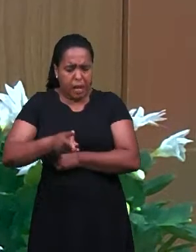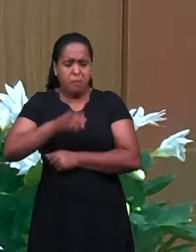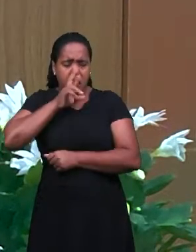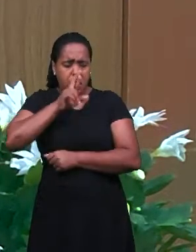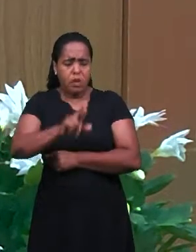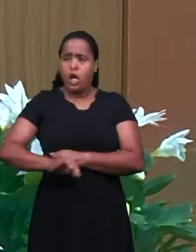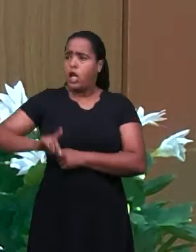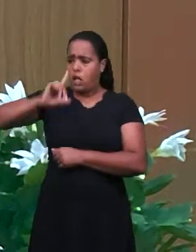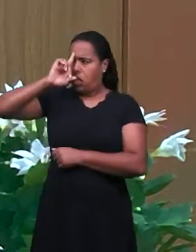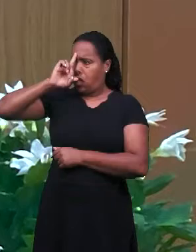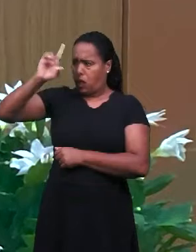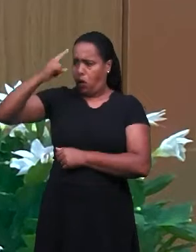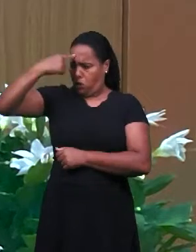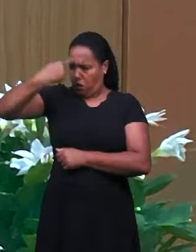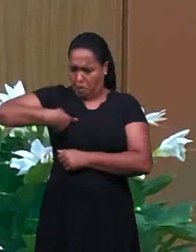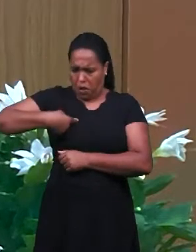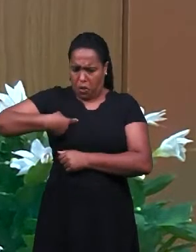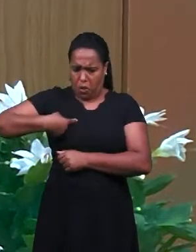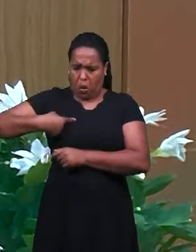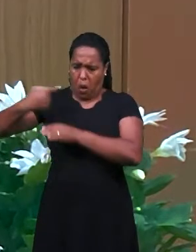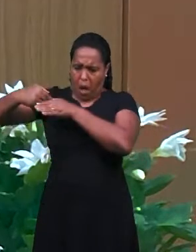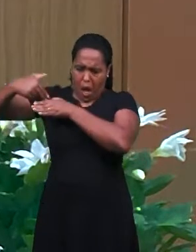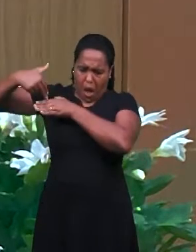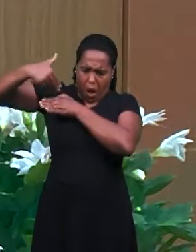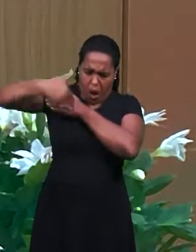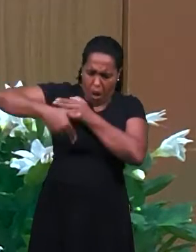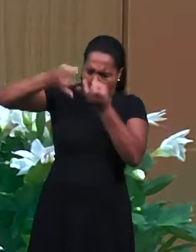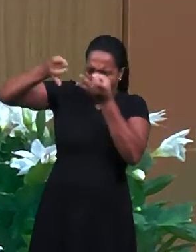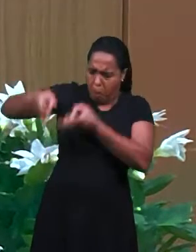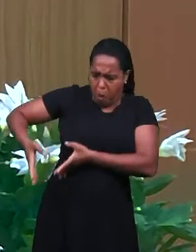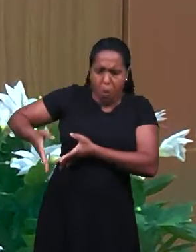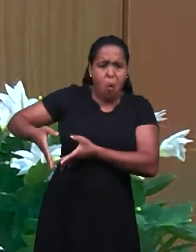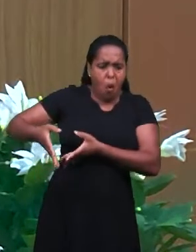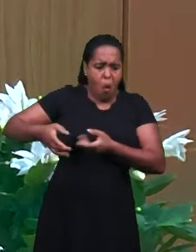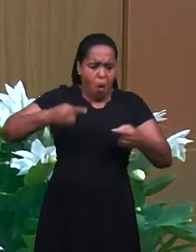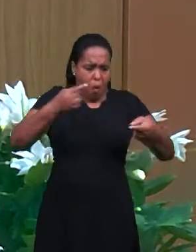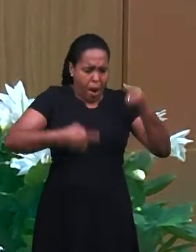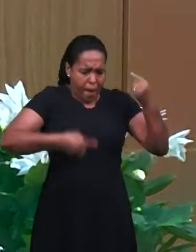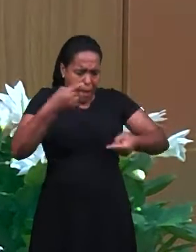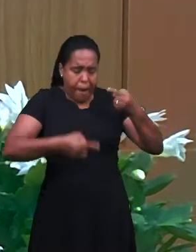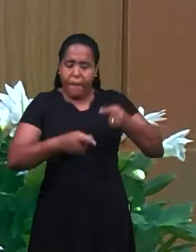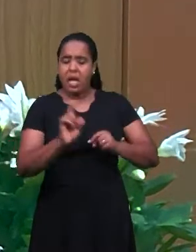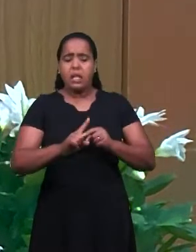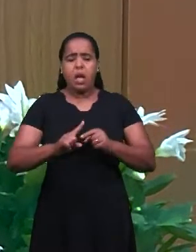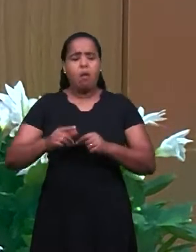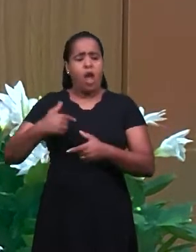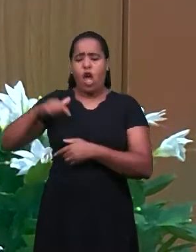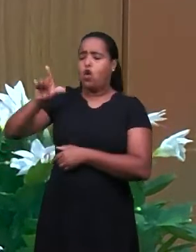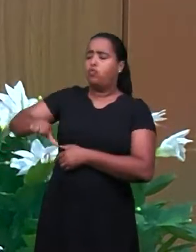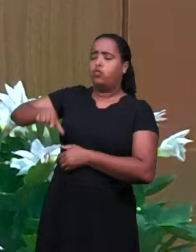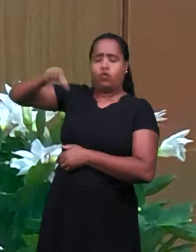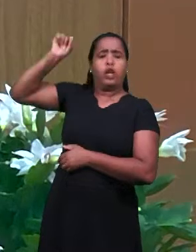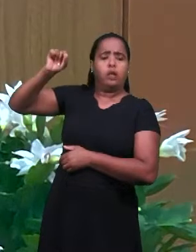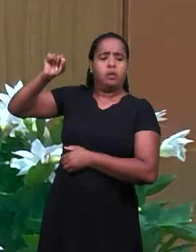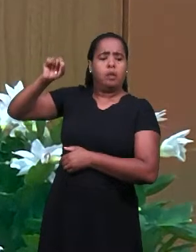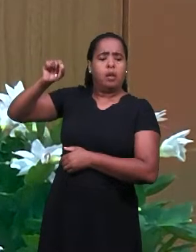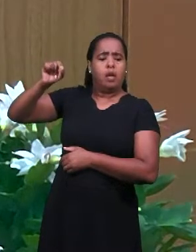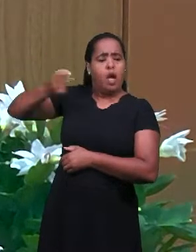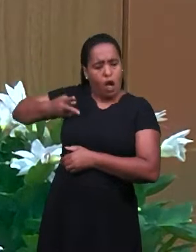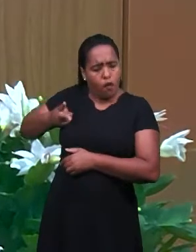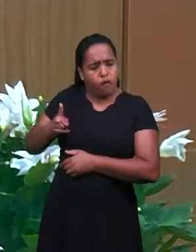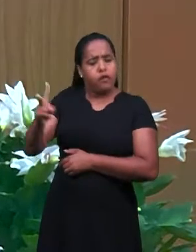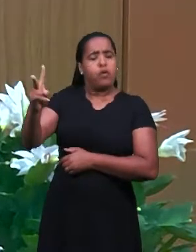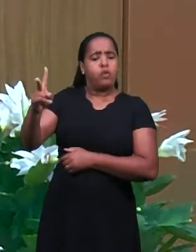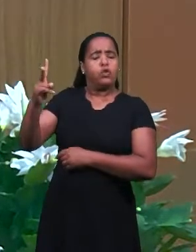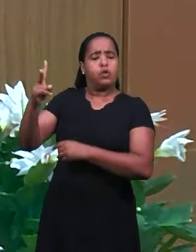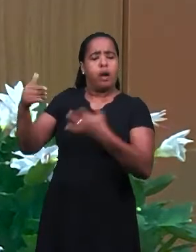Бог поставил, и у меня нет времени, чтобы спускаться к вам и терять время с вами. Я